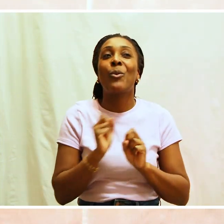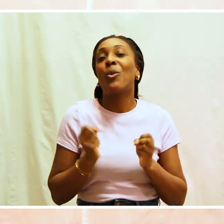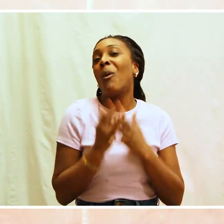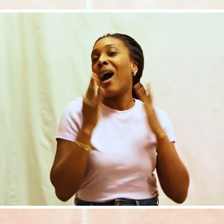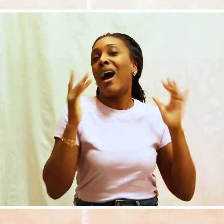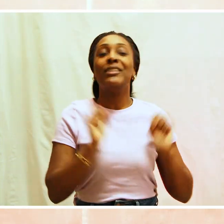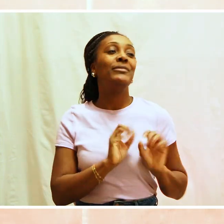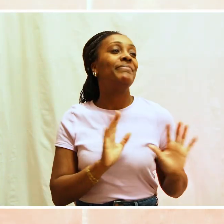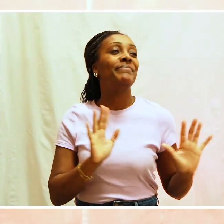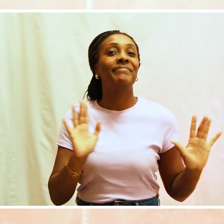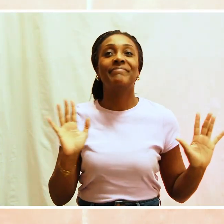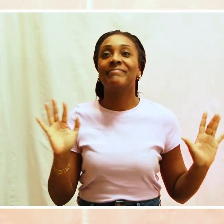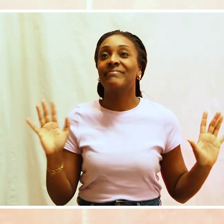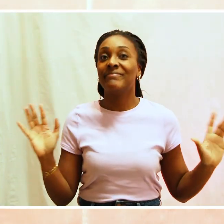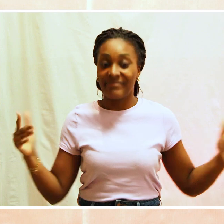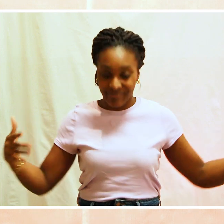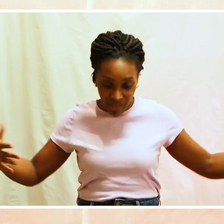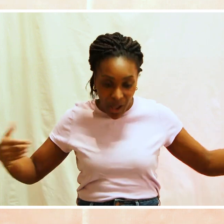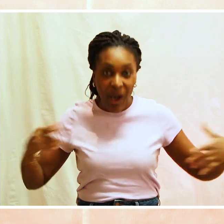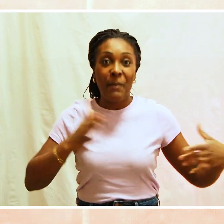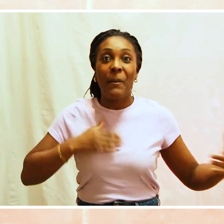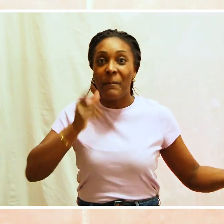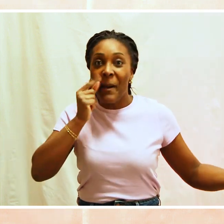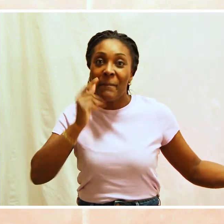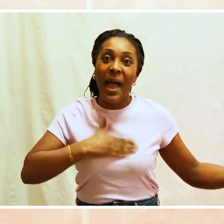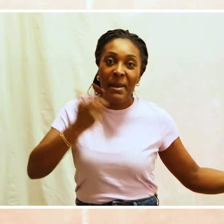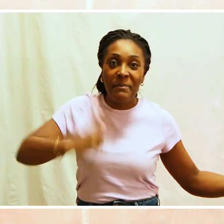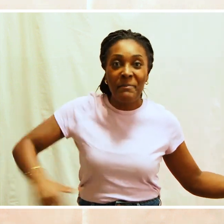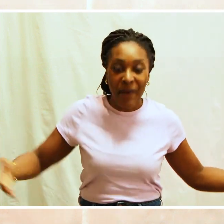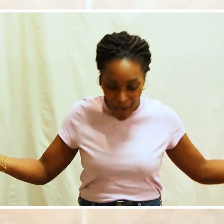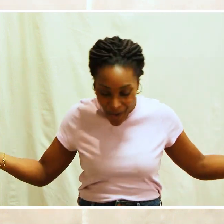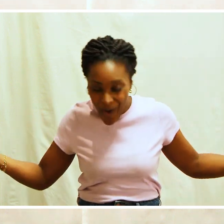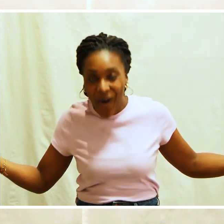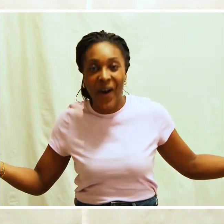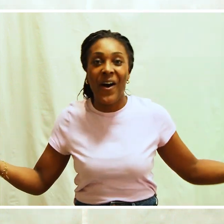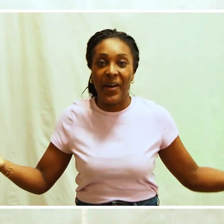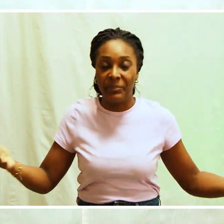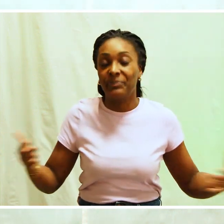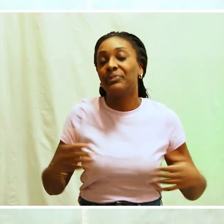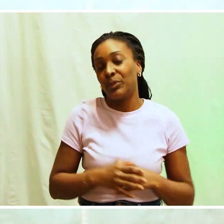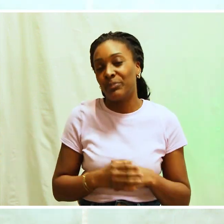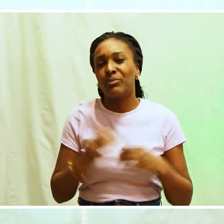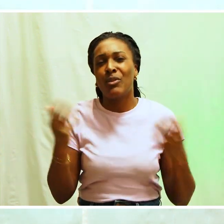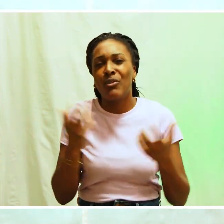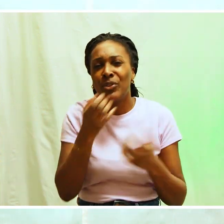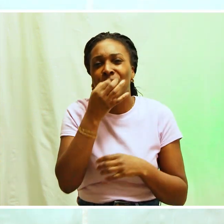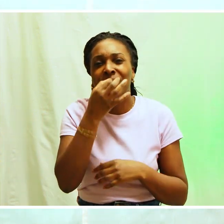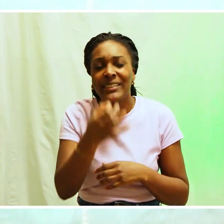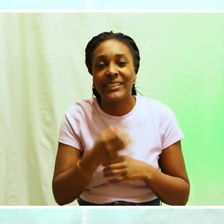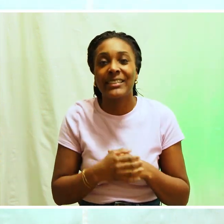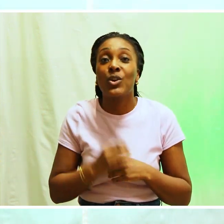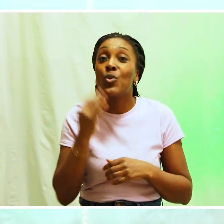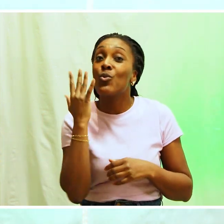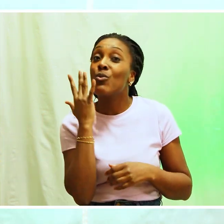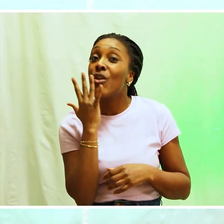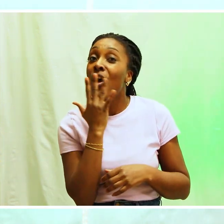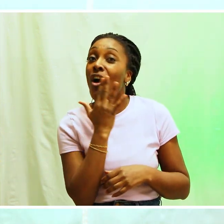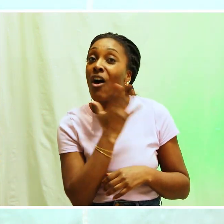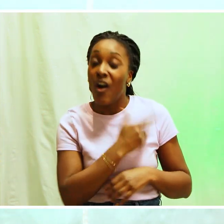part de montrer mon père m'aime. Et j'aimerais te dire que ces couleurs